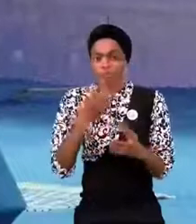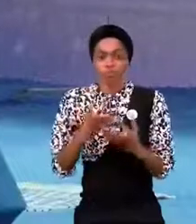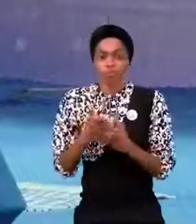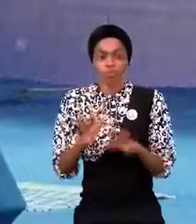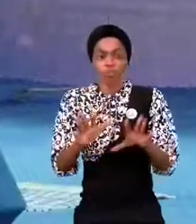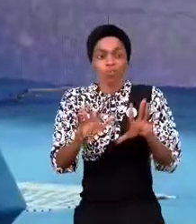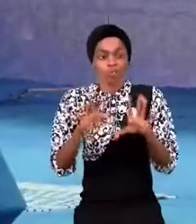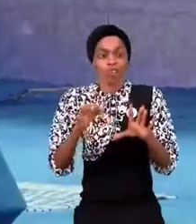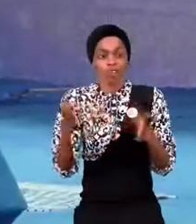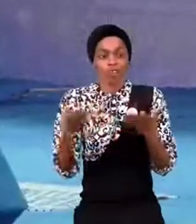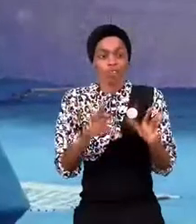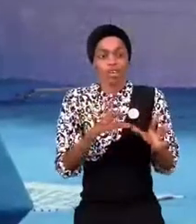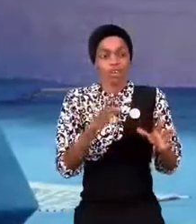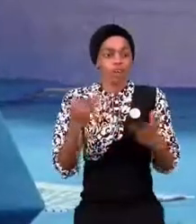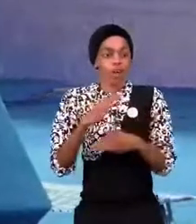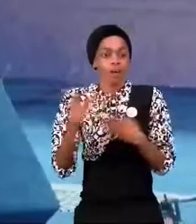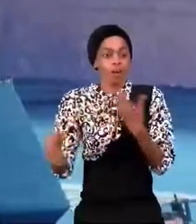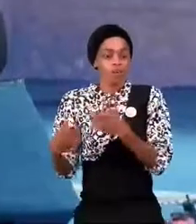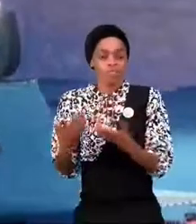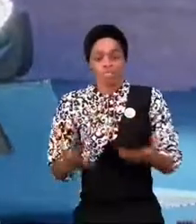retenus dans la servitude.